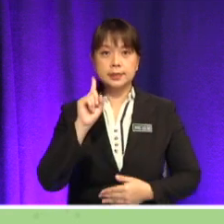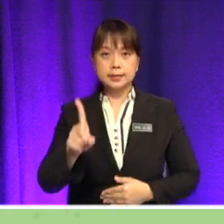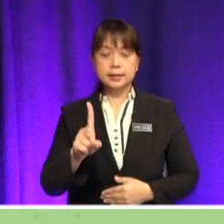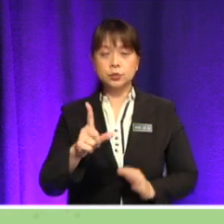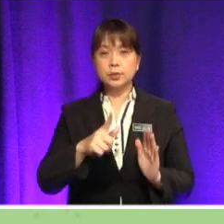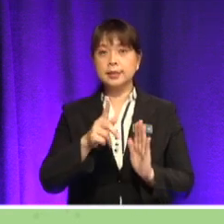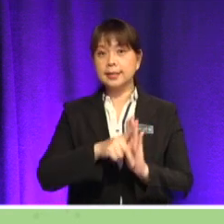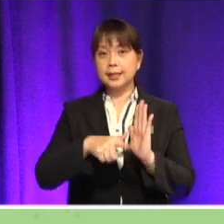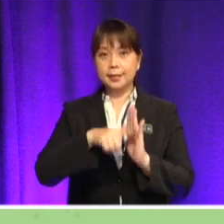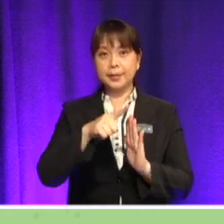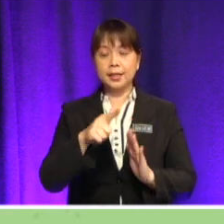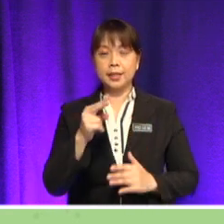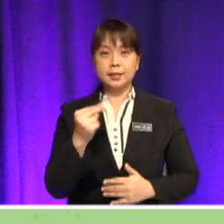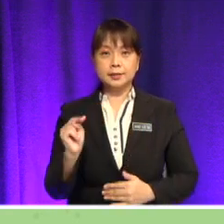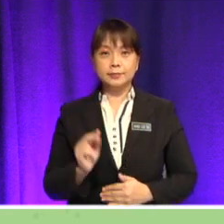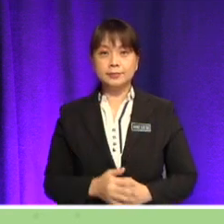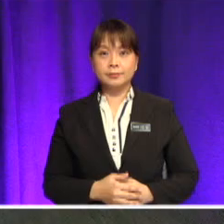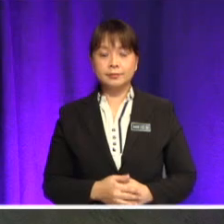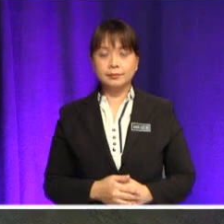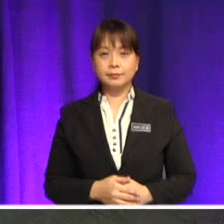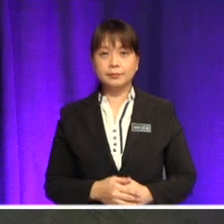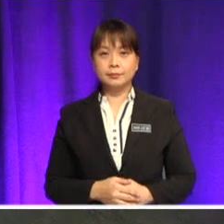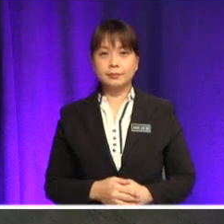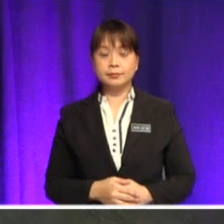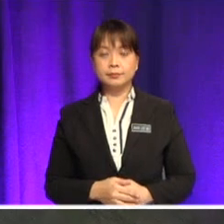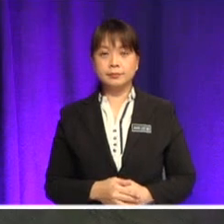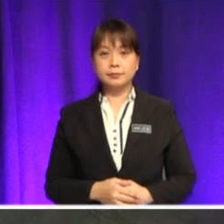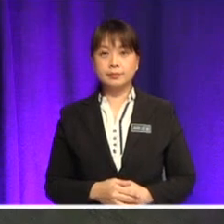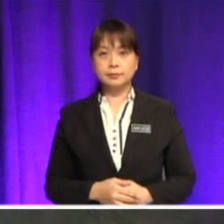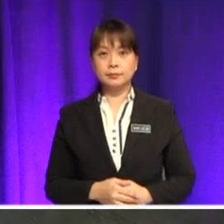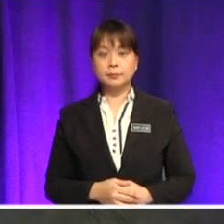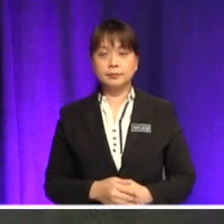kelebihannya oke satu kelebihannya jadi jawabannya